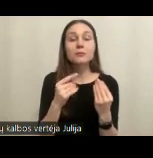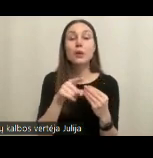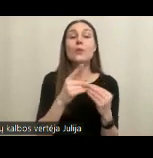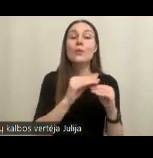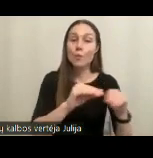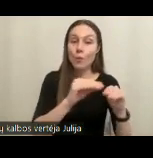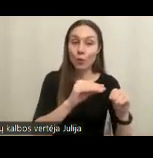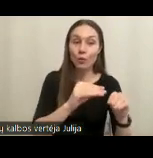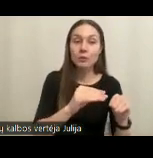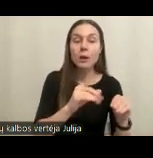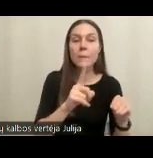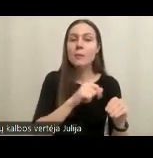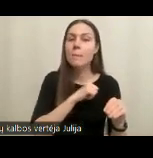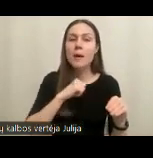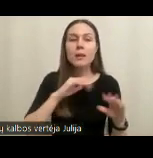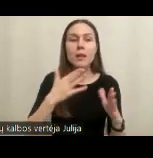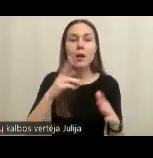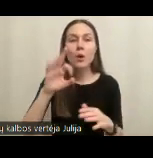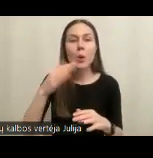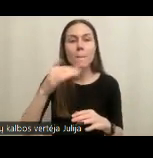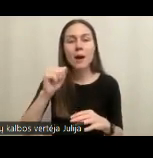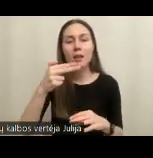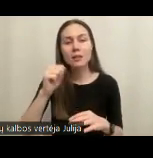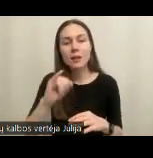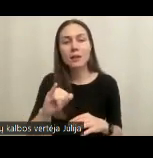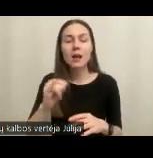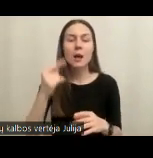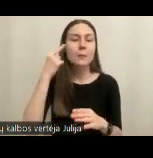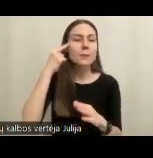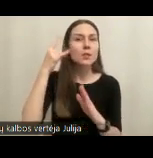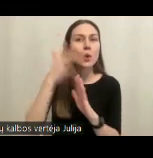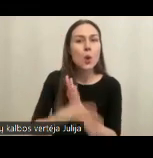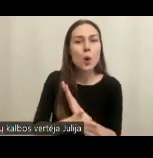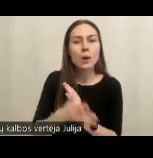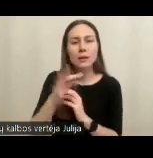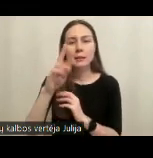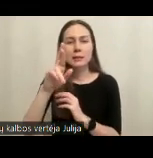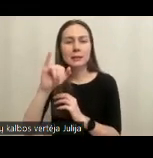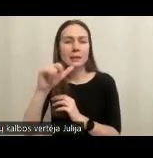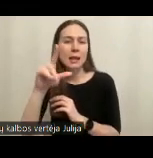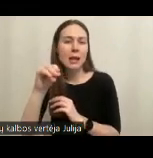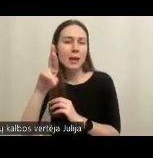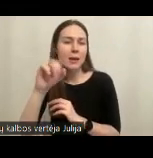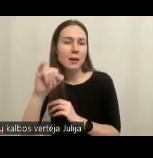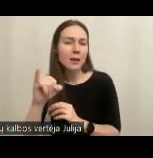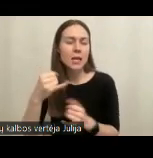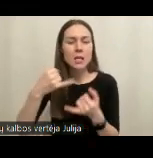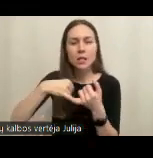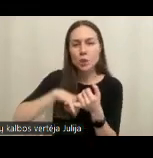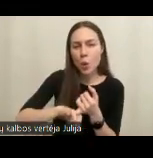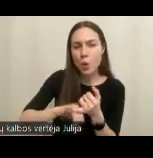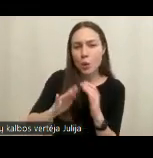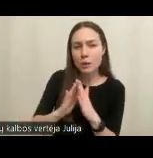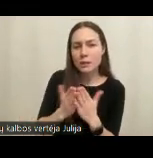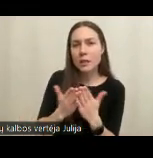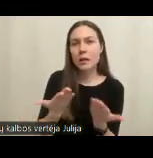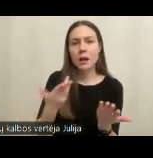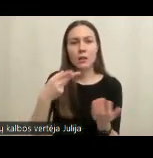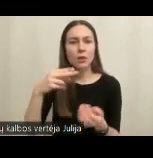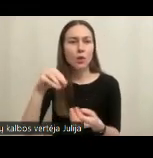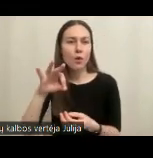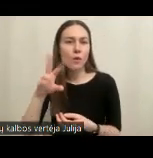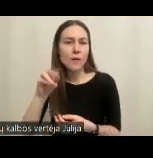Ką? Romanus, psichologinius, kažkokius tai trilerius, gal istorinius veikalus,